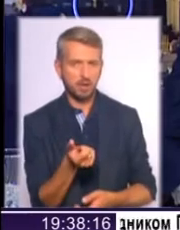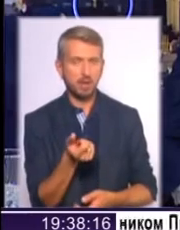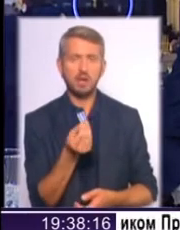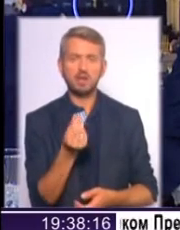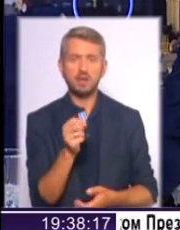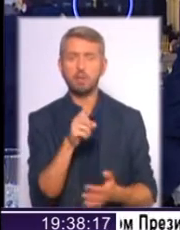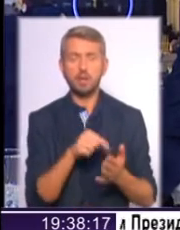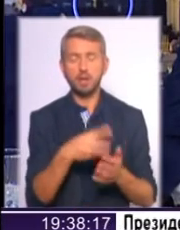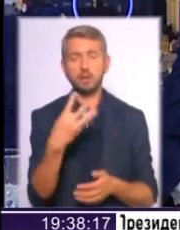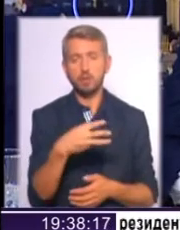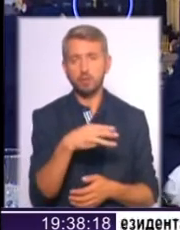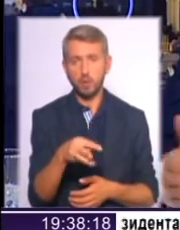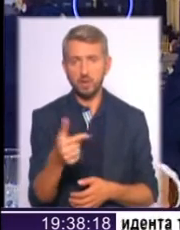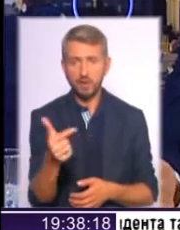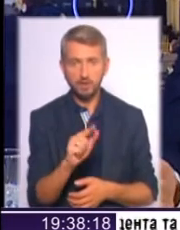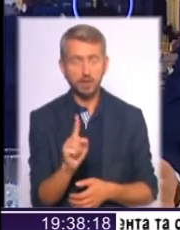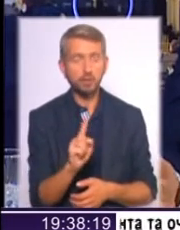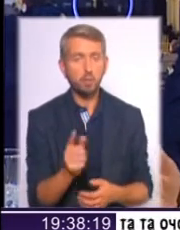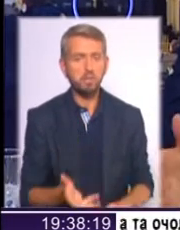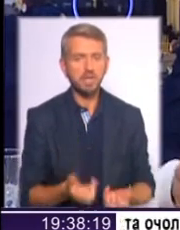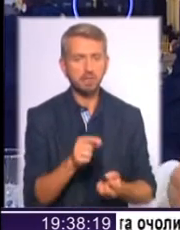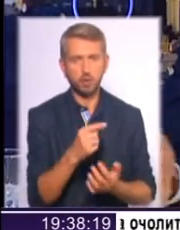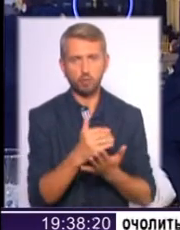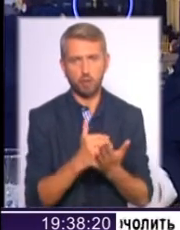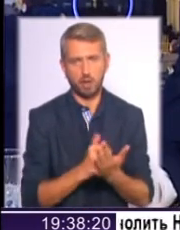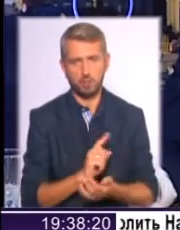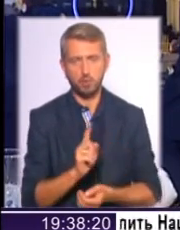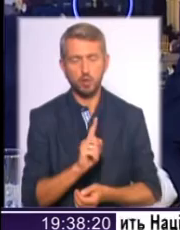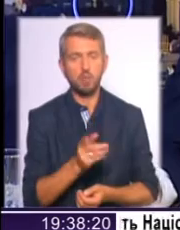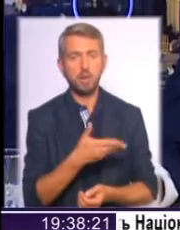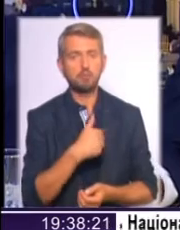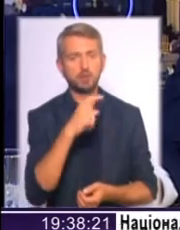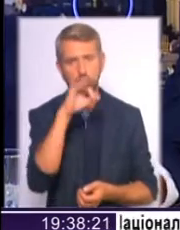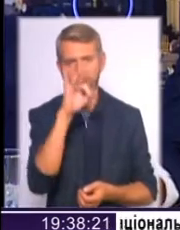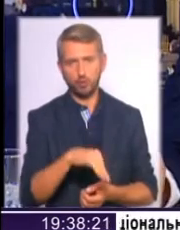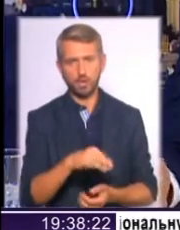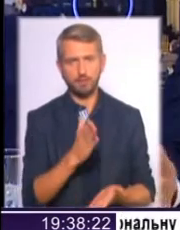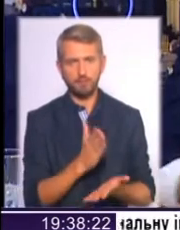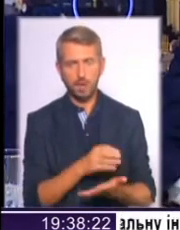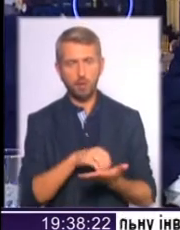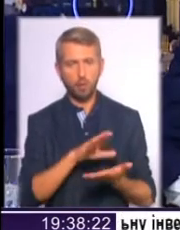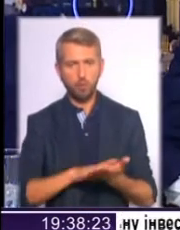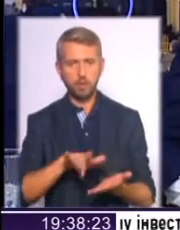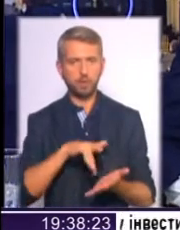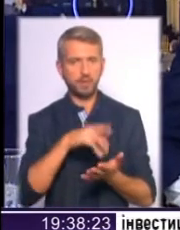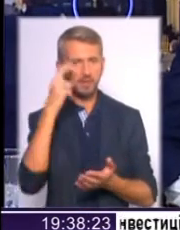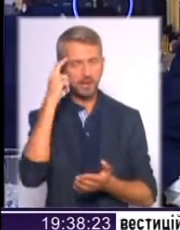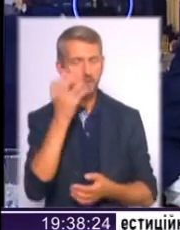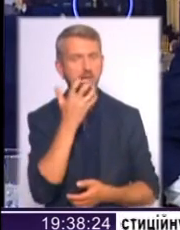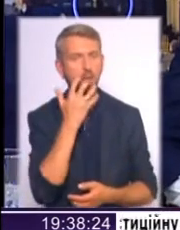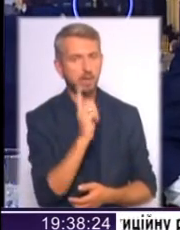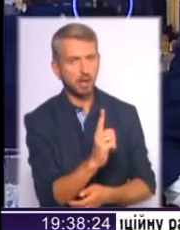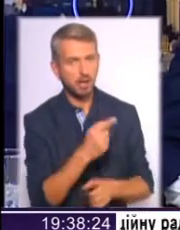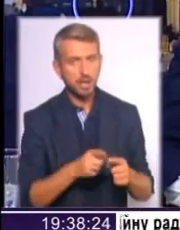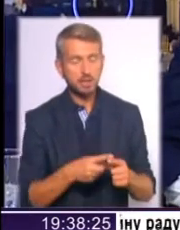мільйонів гривень. Це те, щоб підтримати цю програму, щоб ми 100% мали обліку в місті Києві тепла. Це